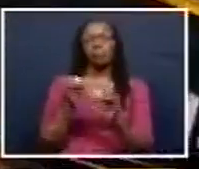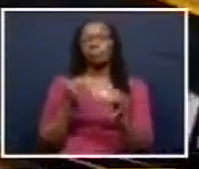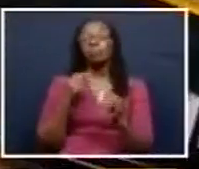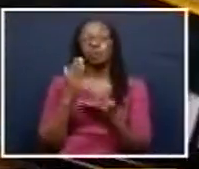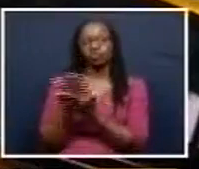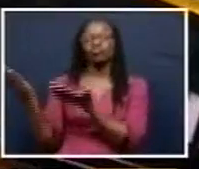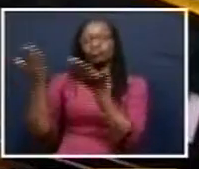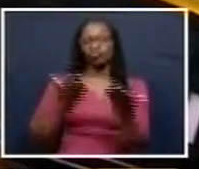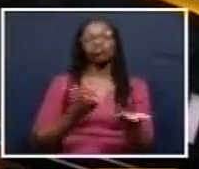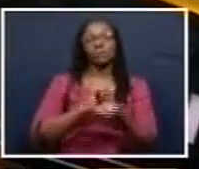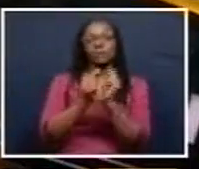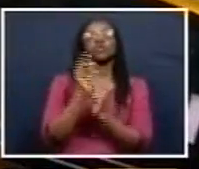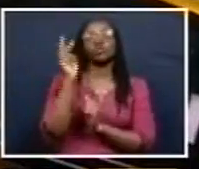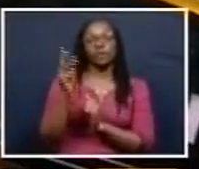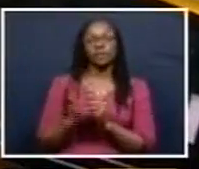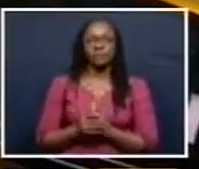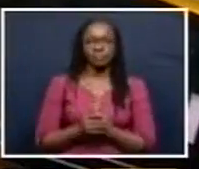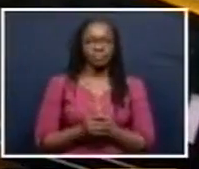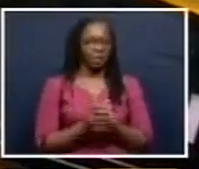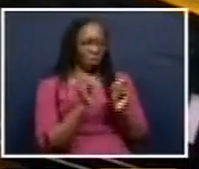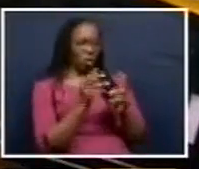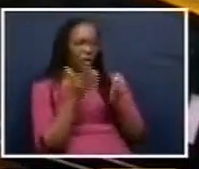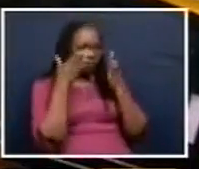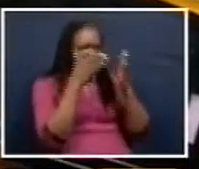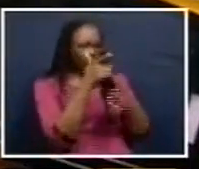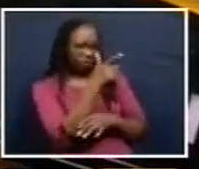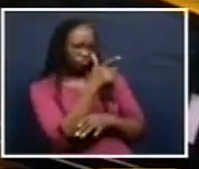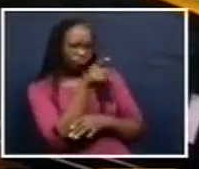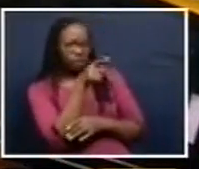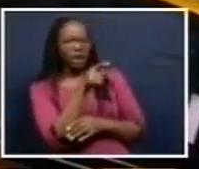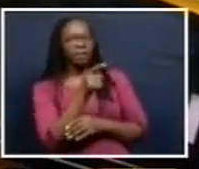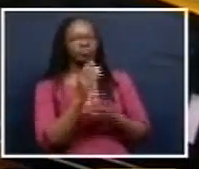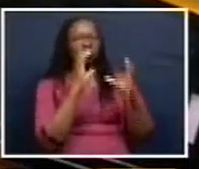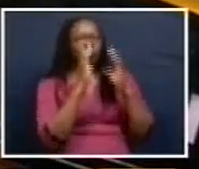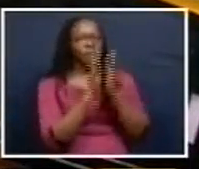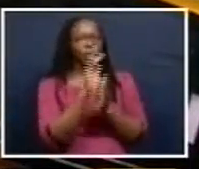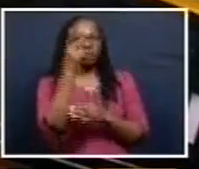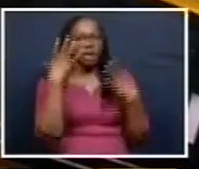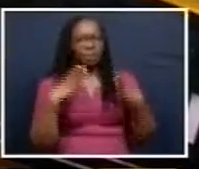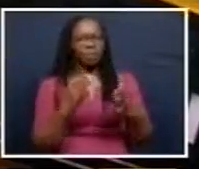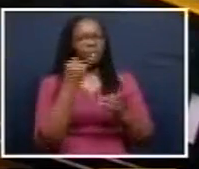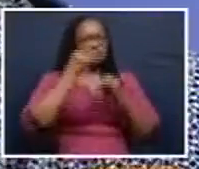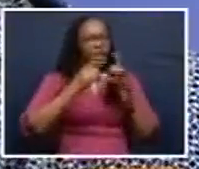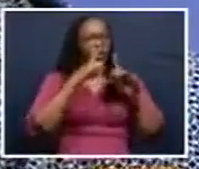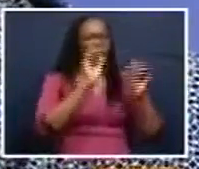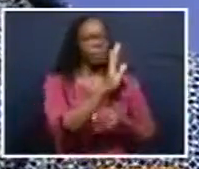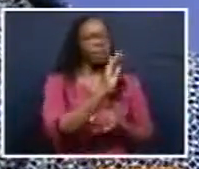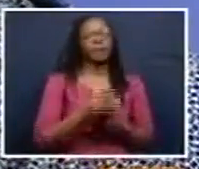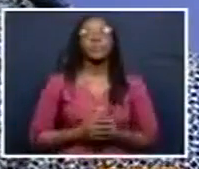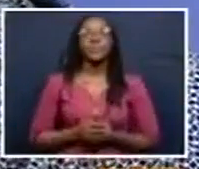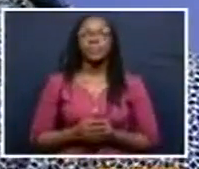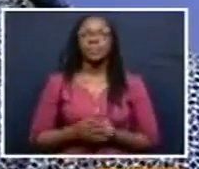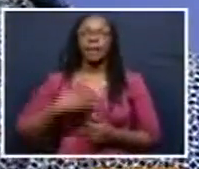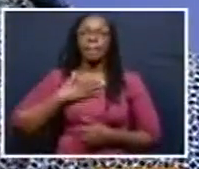uangalie kamera yako moja kwa moja. Uzungumze na Wakenya kwa sekunde 10 ujumbe wa mwisho tufunge. Wakenya, naomba